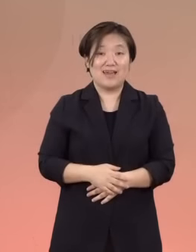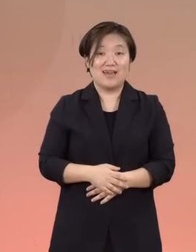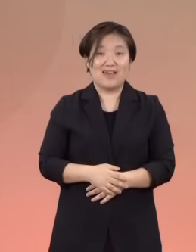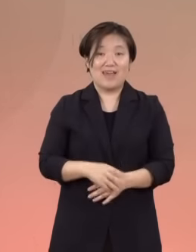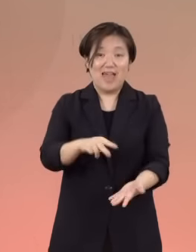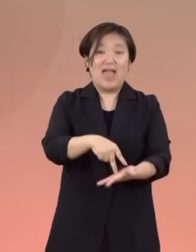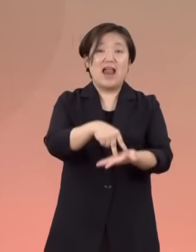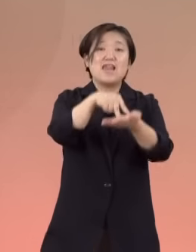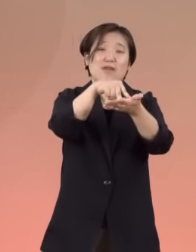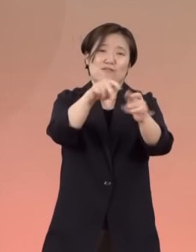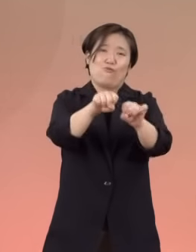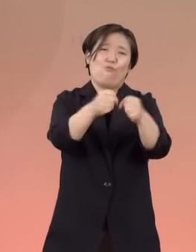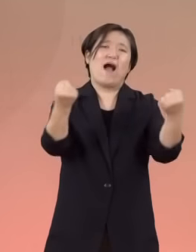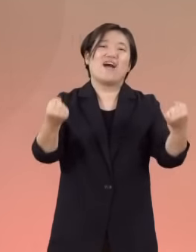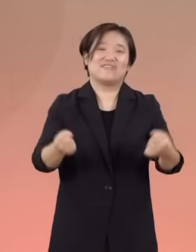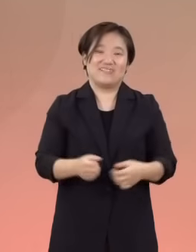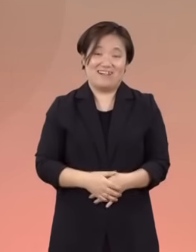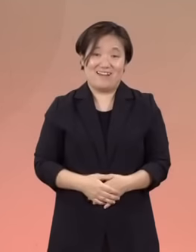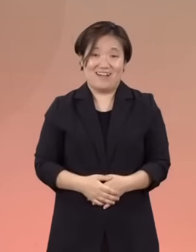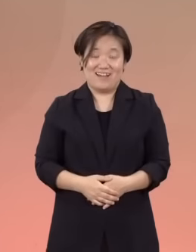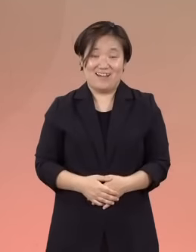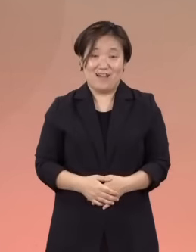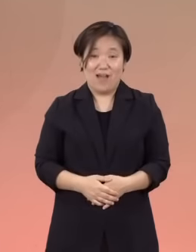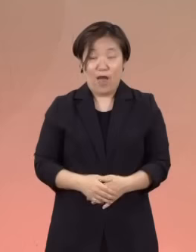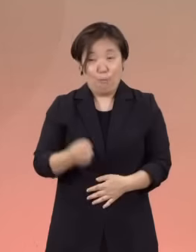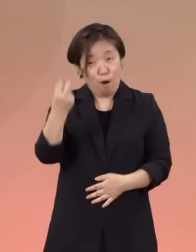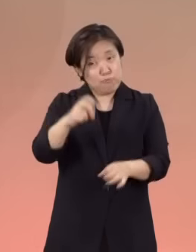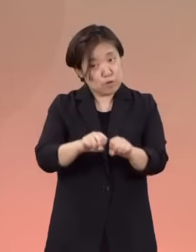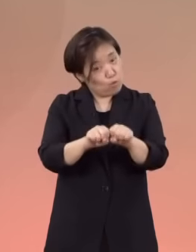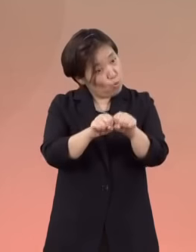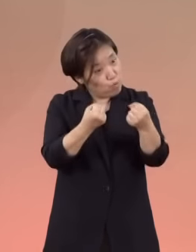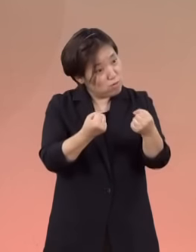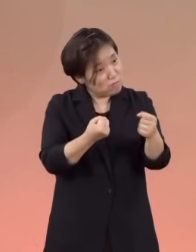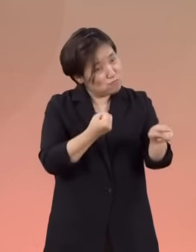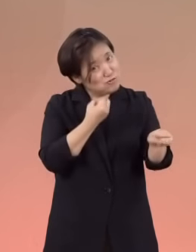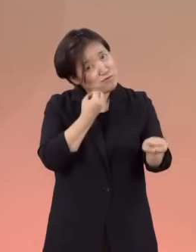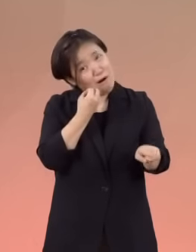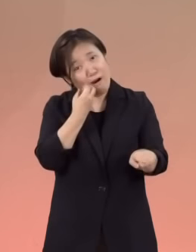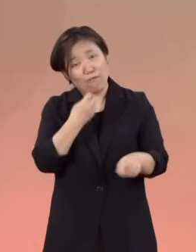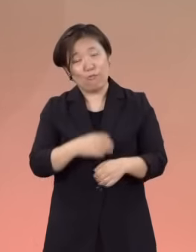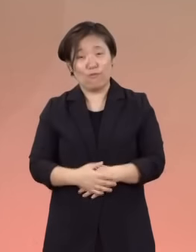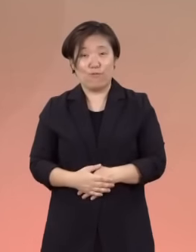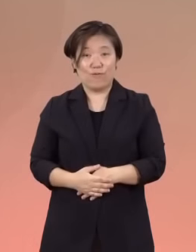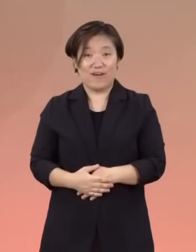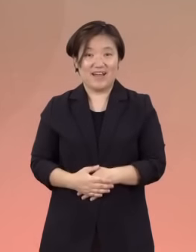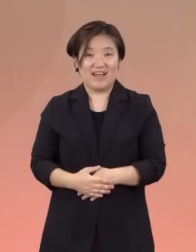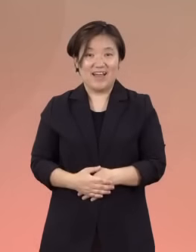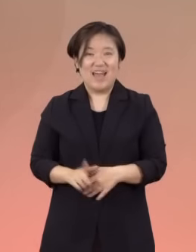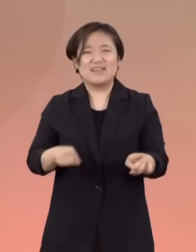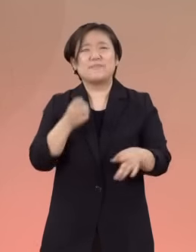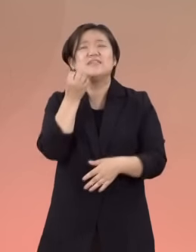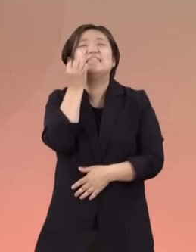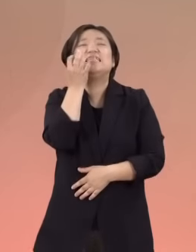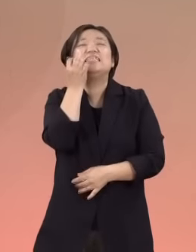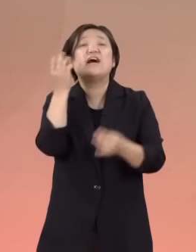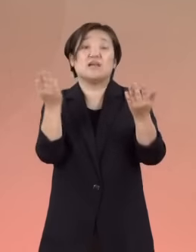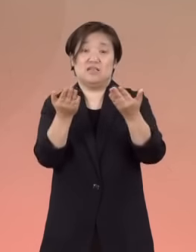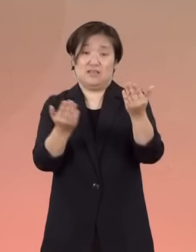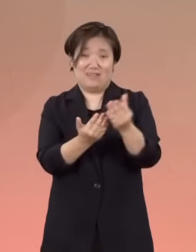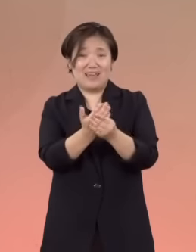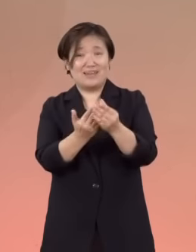들었습니다 멀쩡하던게 갑자기 고장나는 것도 이상하고요 그런 이상 형상이 있었는데